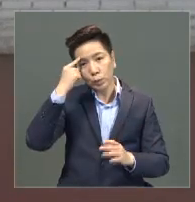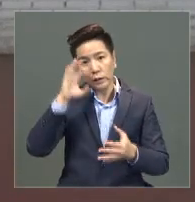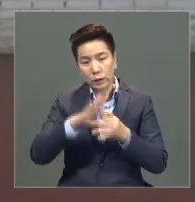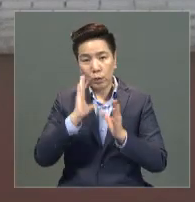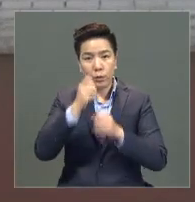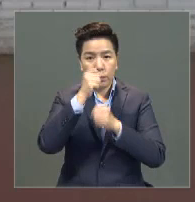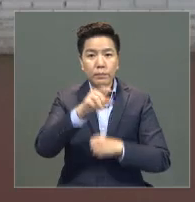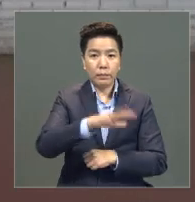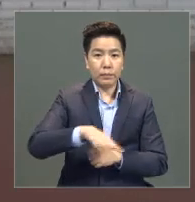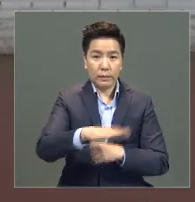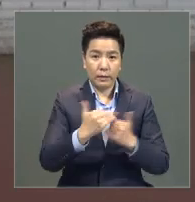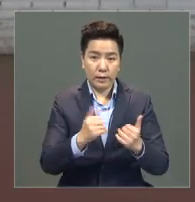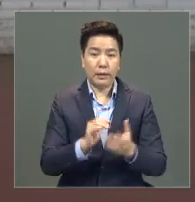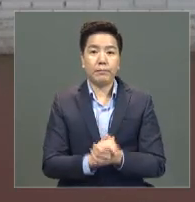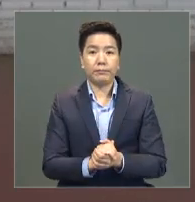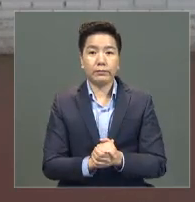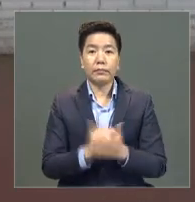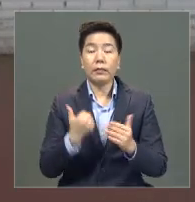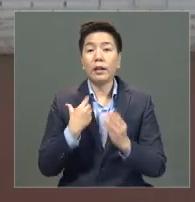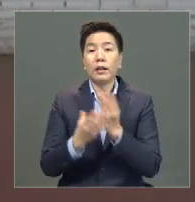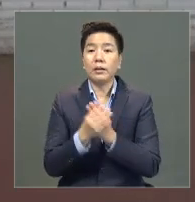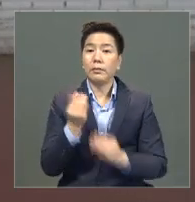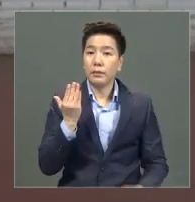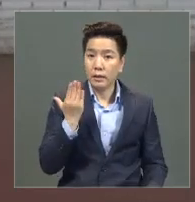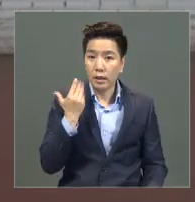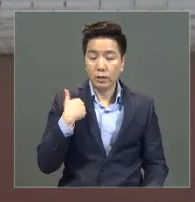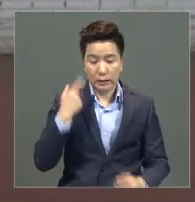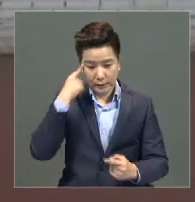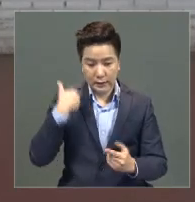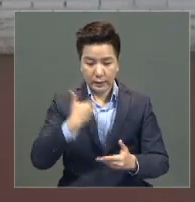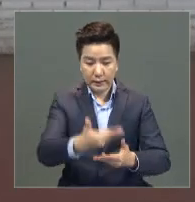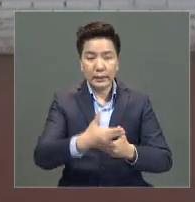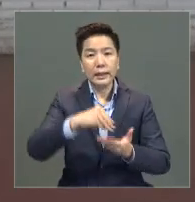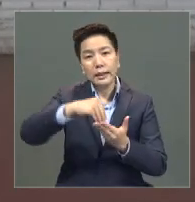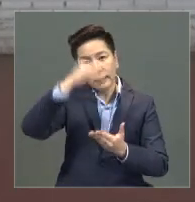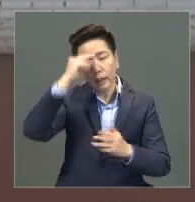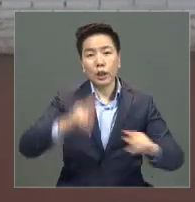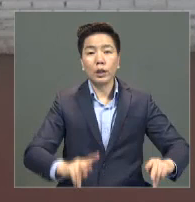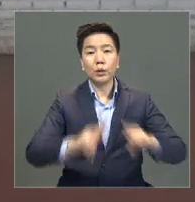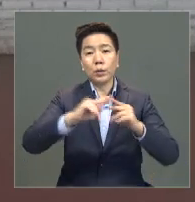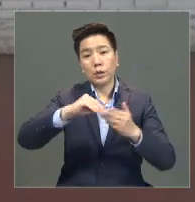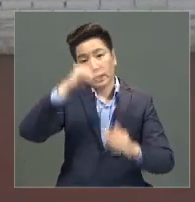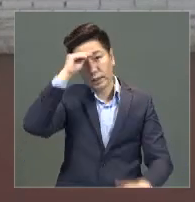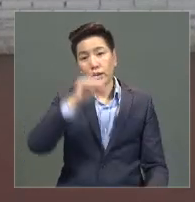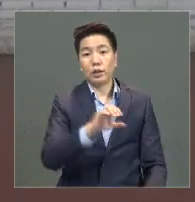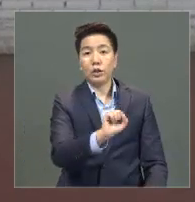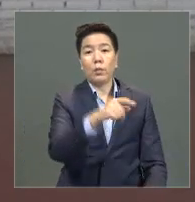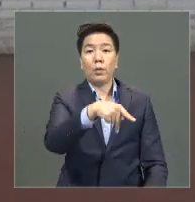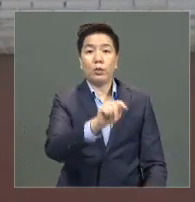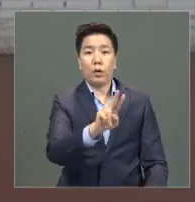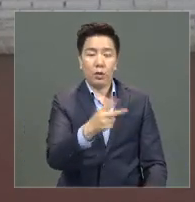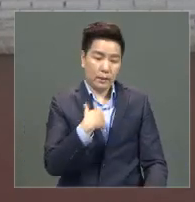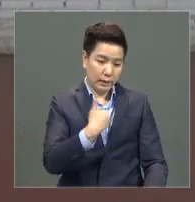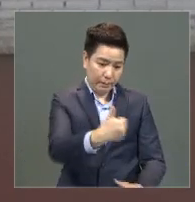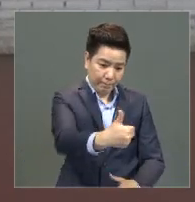ผู้ชุมนุมนะครับส่วนเมื่อสัปดาห์ที่แล้วได้มีการเชิญทางสพฐเพื่อเข้ามาชี้แจงเช่นเดียวกันนะ